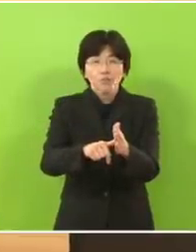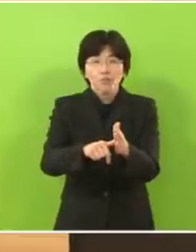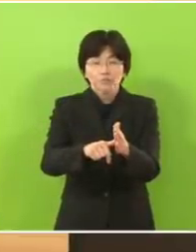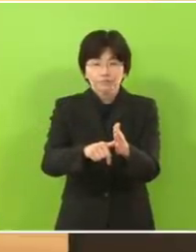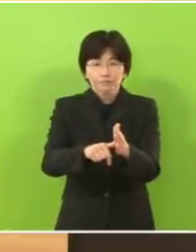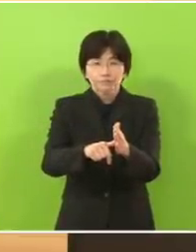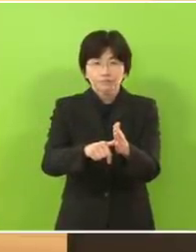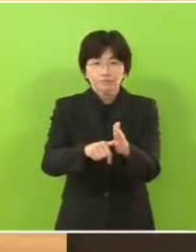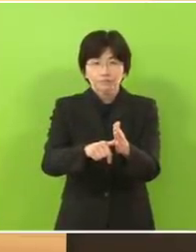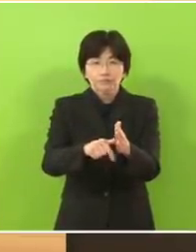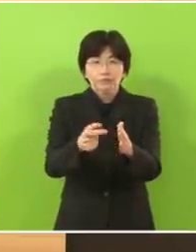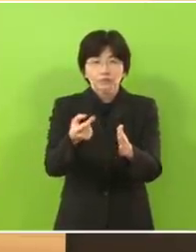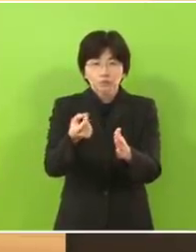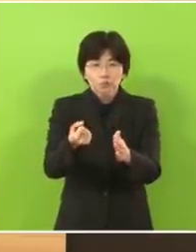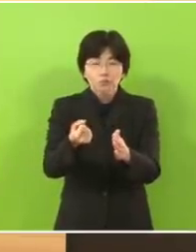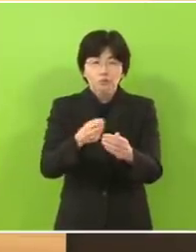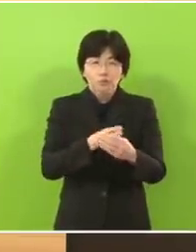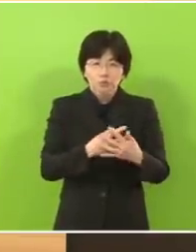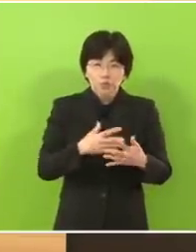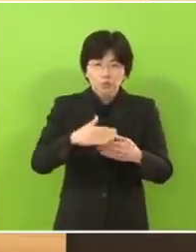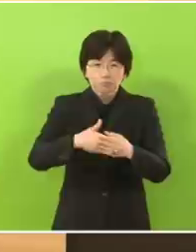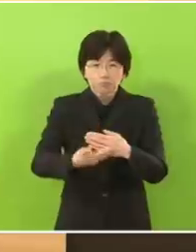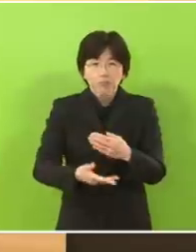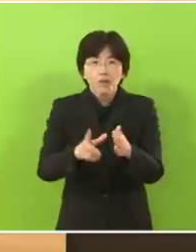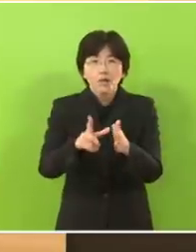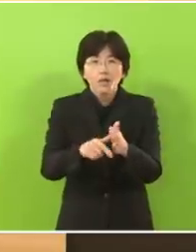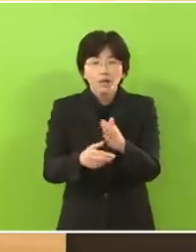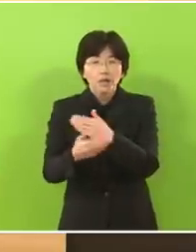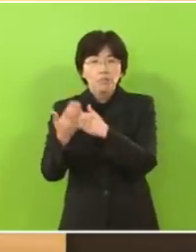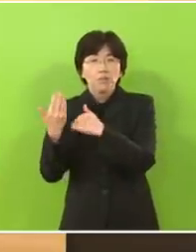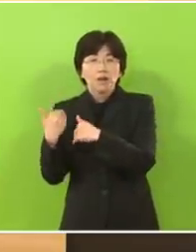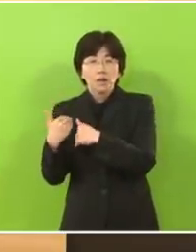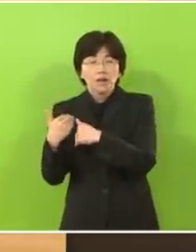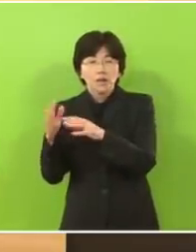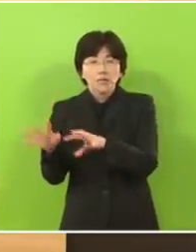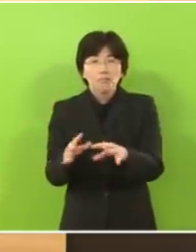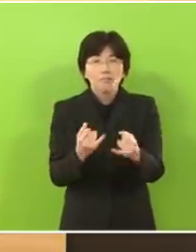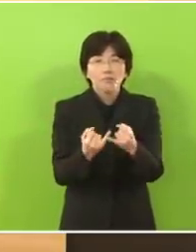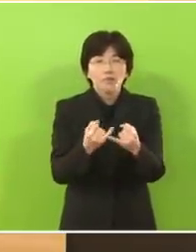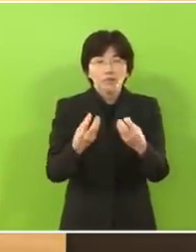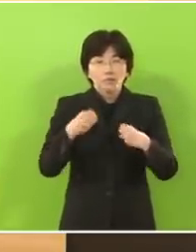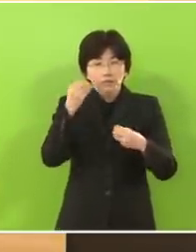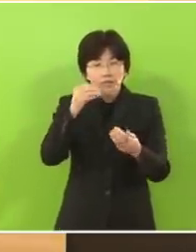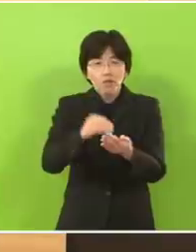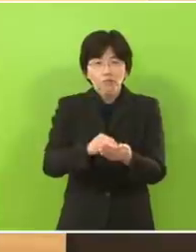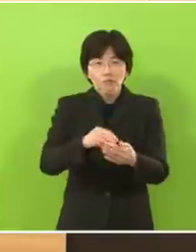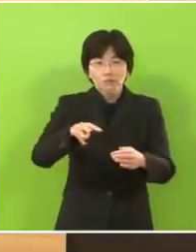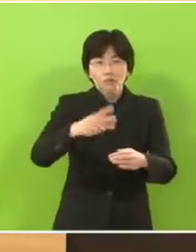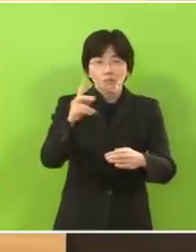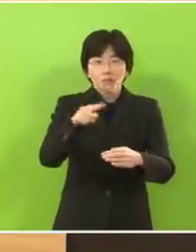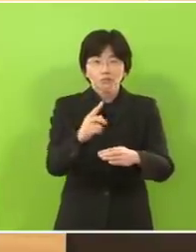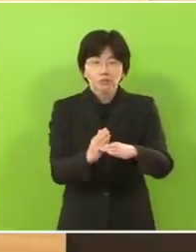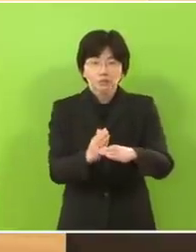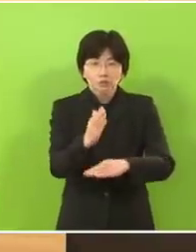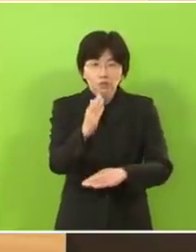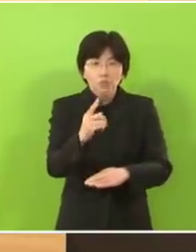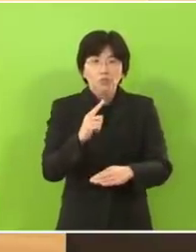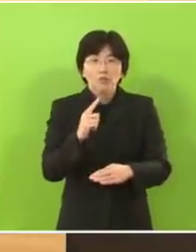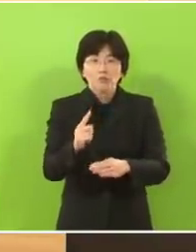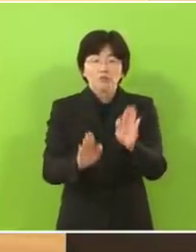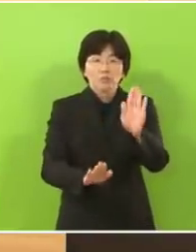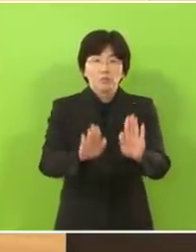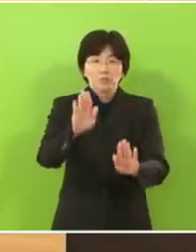スキ油断で再び一時期のように要請確認が300名を超えるということも